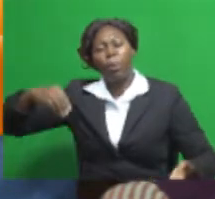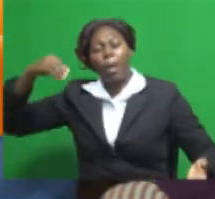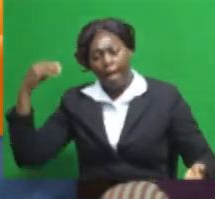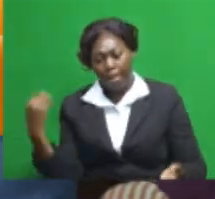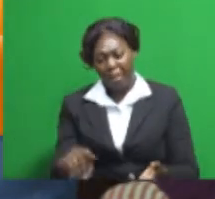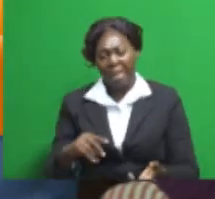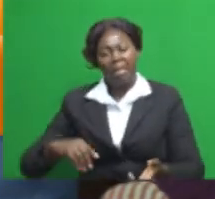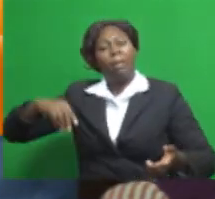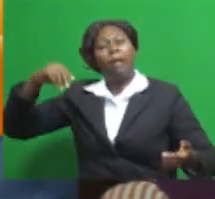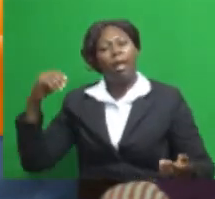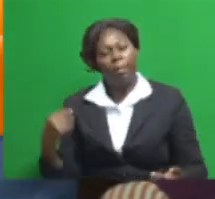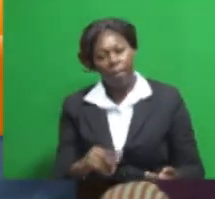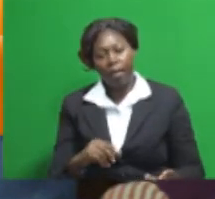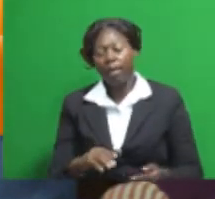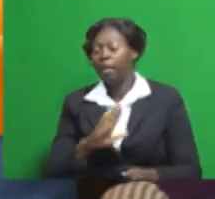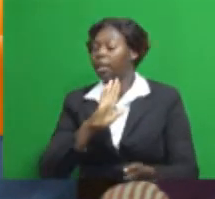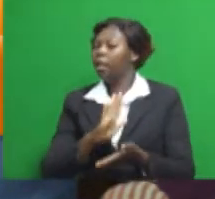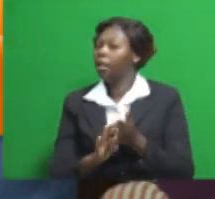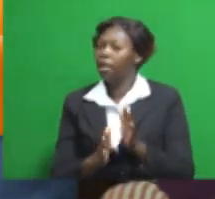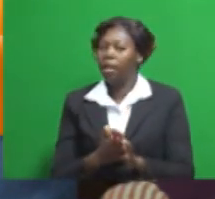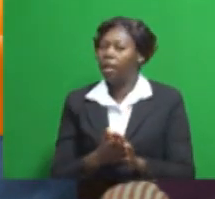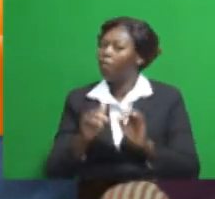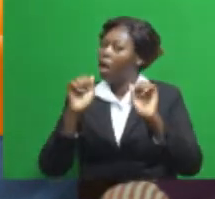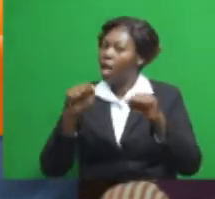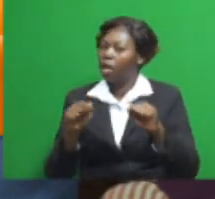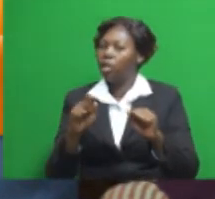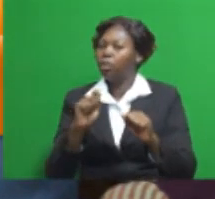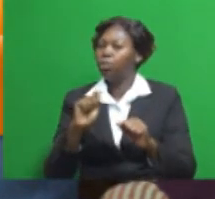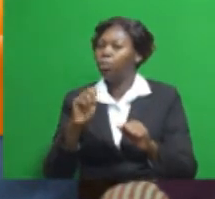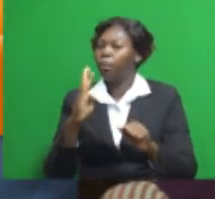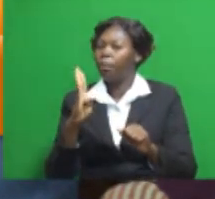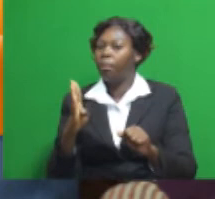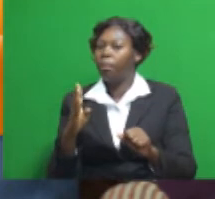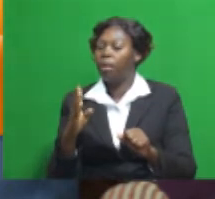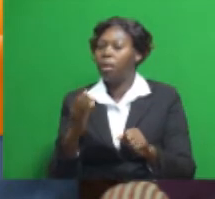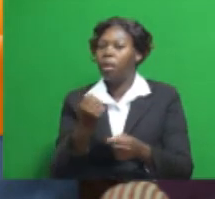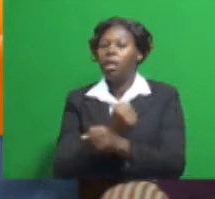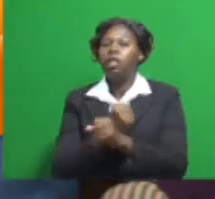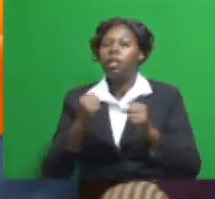vakaramba kusunungurwa kuti vawane kumuka